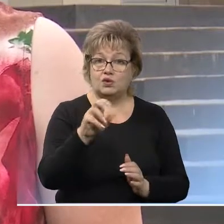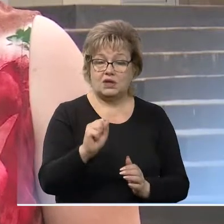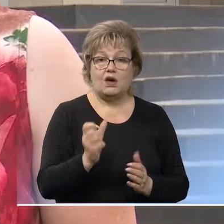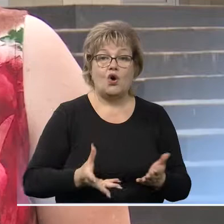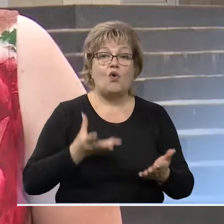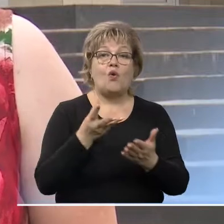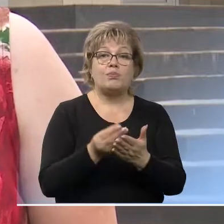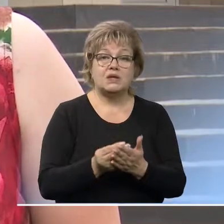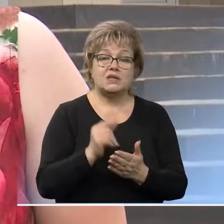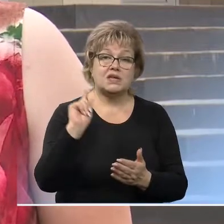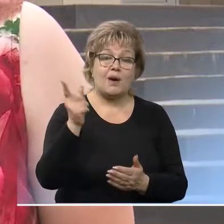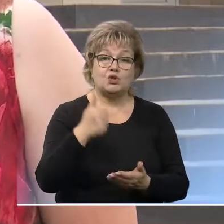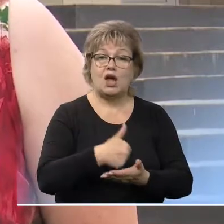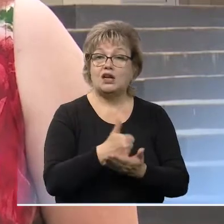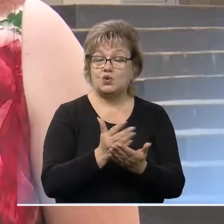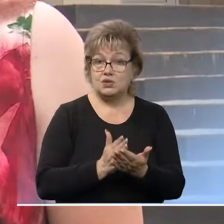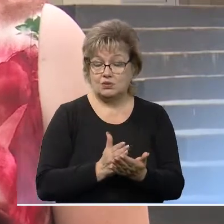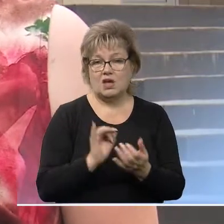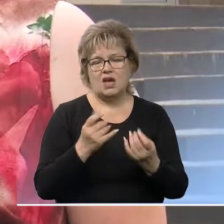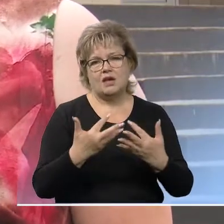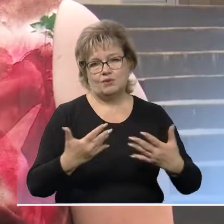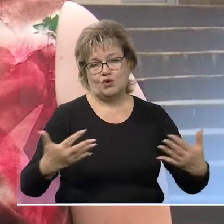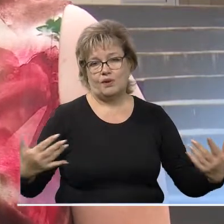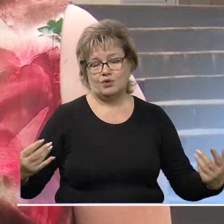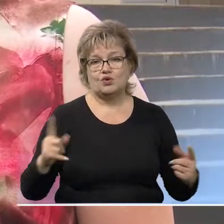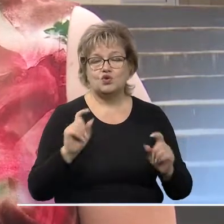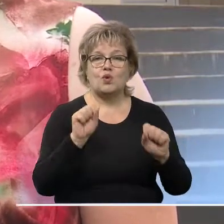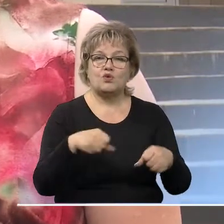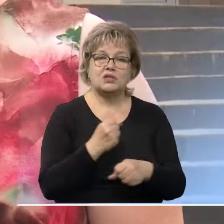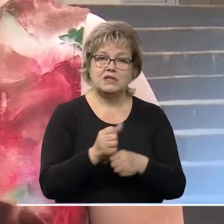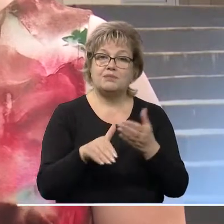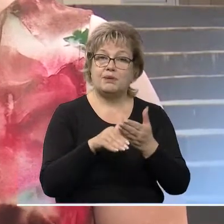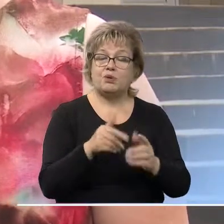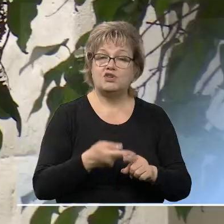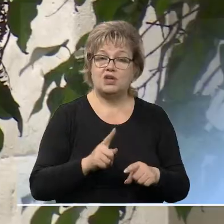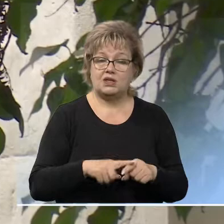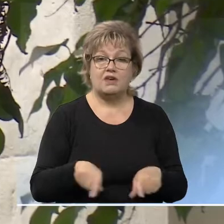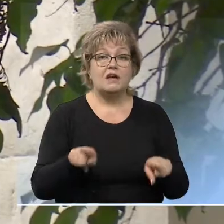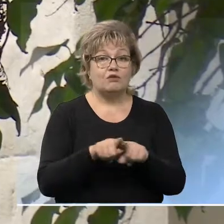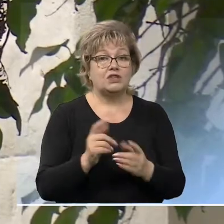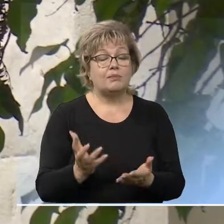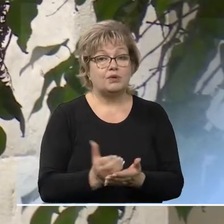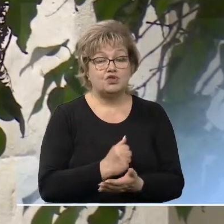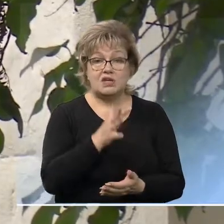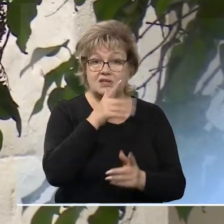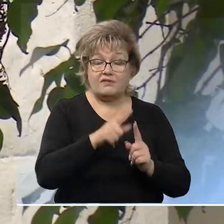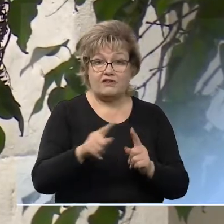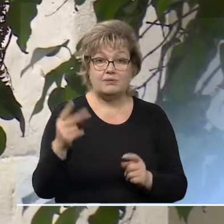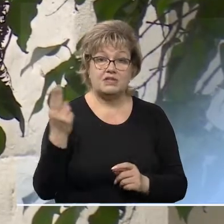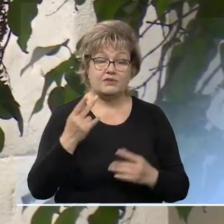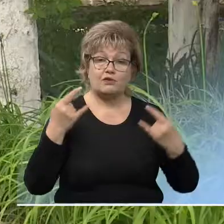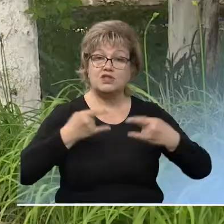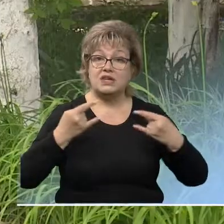фонда, оплатить коммунальные услуги. Ну и много чего можно сделать вот при помощи этого. Вот так получается, что во